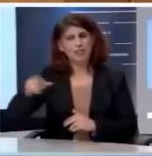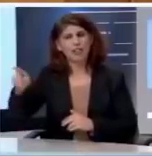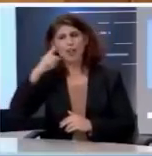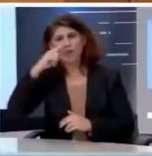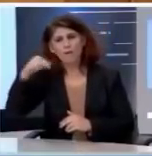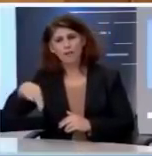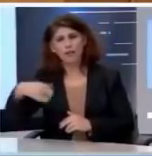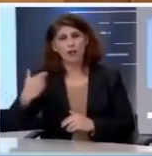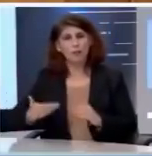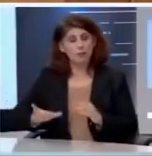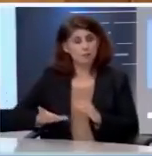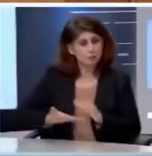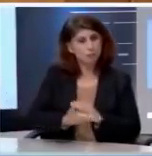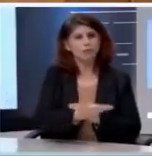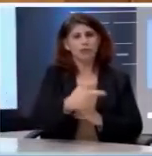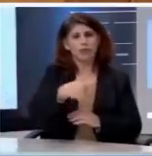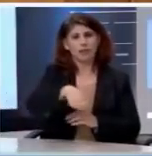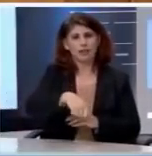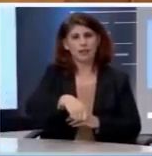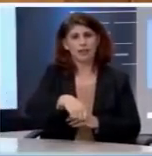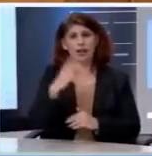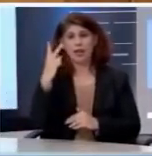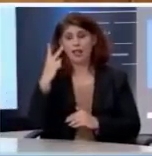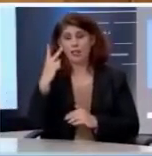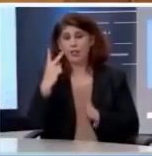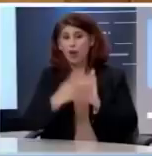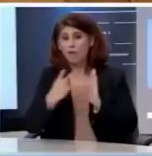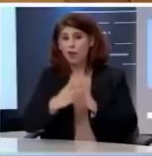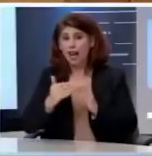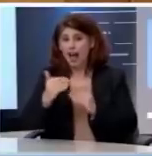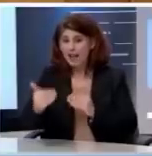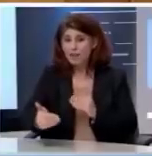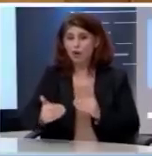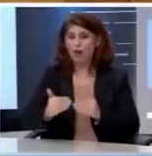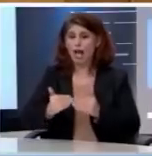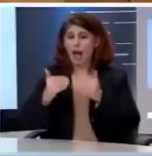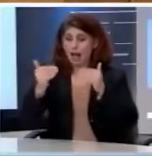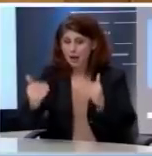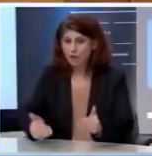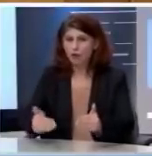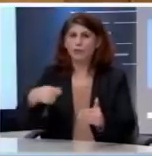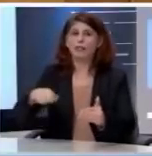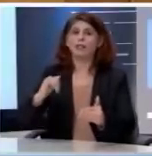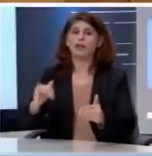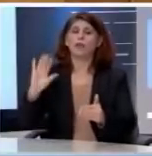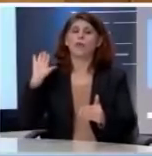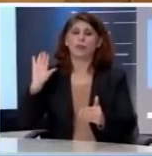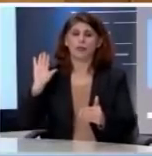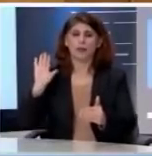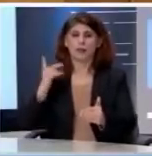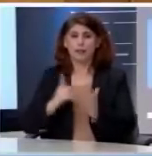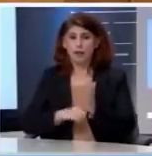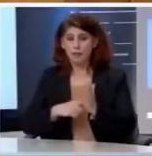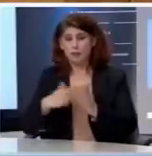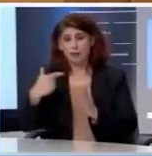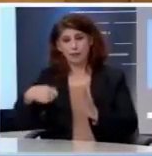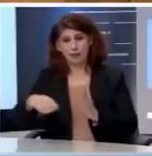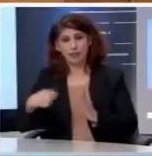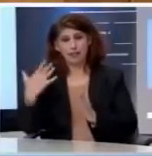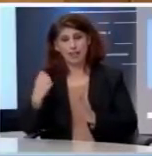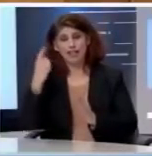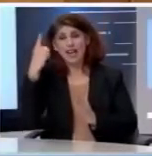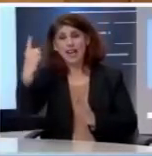Οβάρτης. Έχουμε πάει στα δικαστήρια, έχει ζητήσει δύο φορές αναβολή και δεν έχει γίνει δίκη. Και έπρεπε να έχει στο δικαστήριο